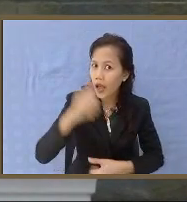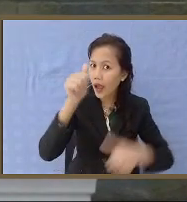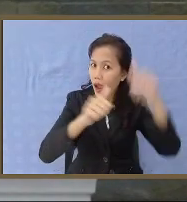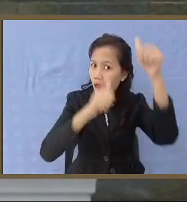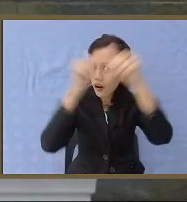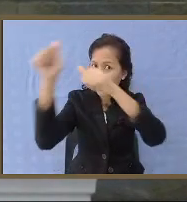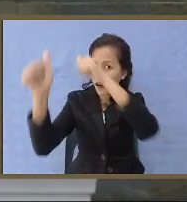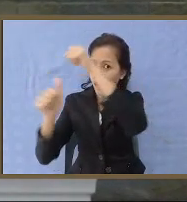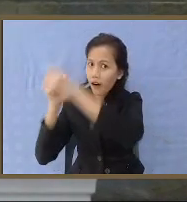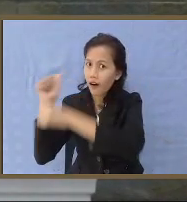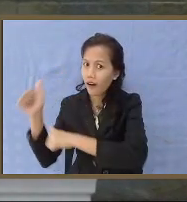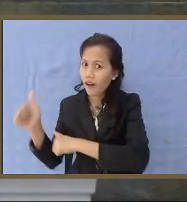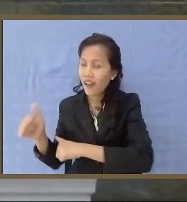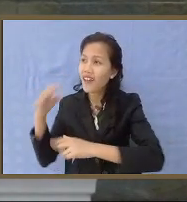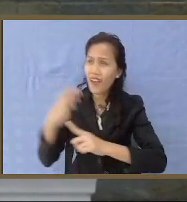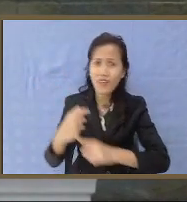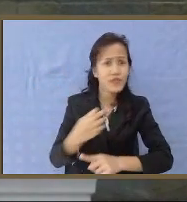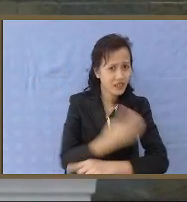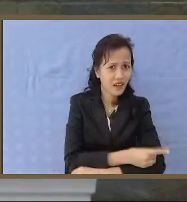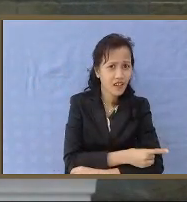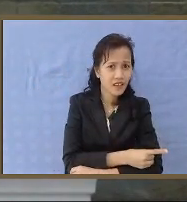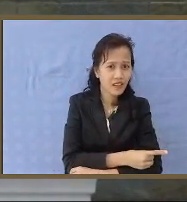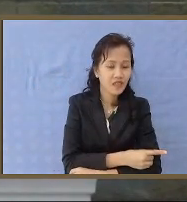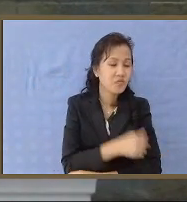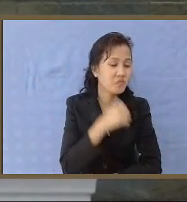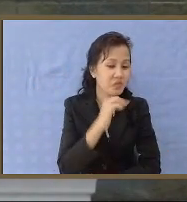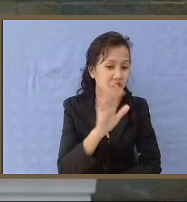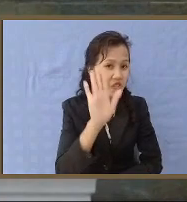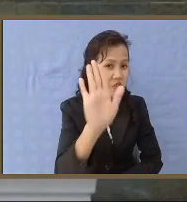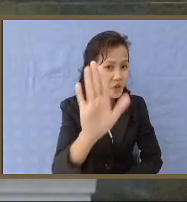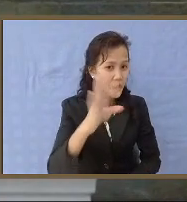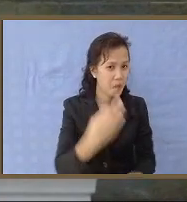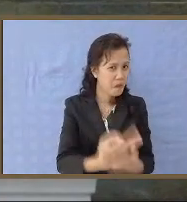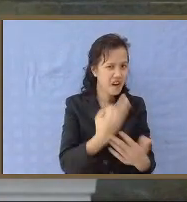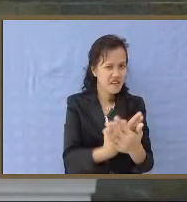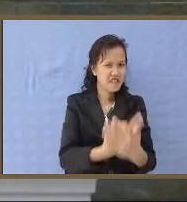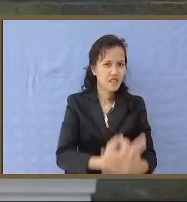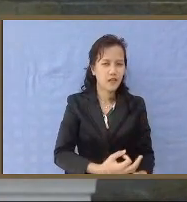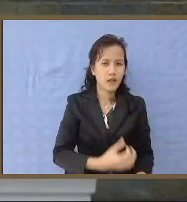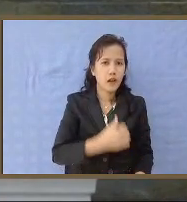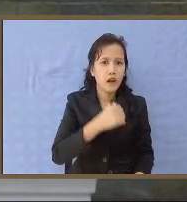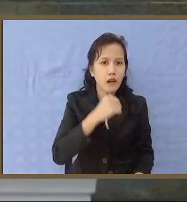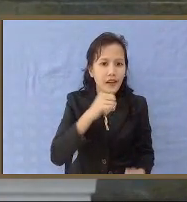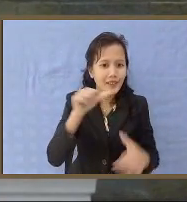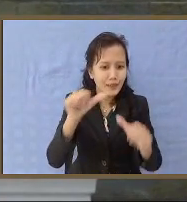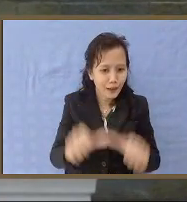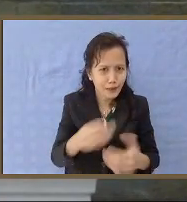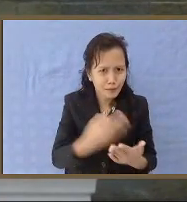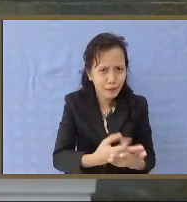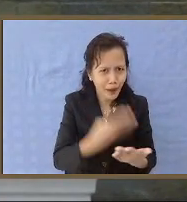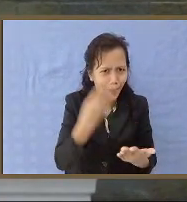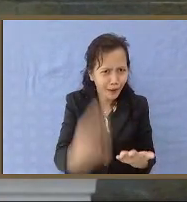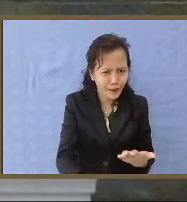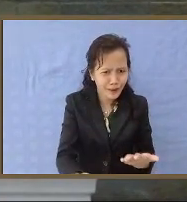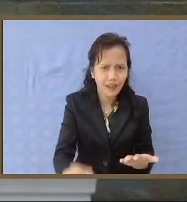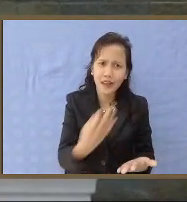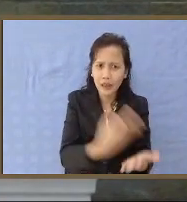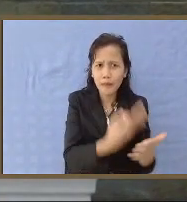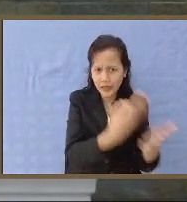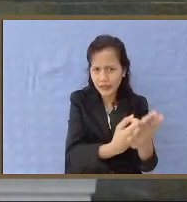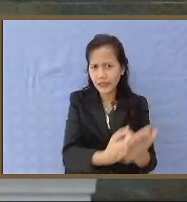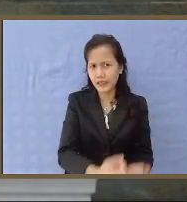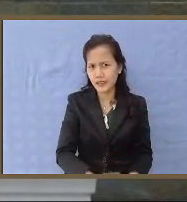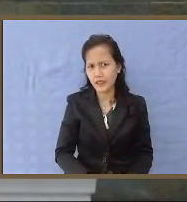na air, kapatid, every day? It's not your money. You cannot buy air. You cannot buy your oxygen, mga kapatid. But listen to me now.